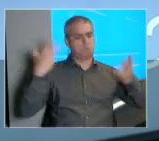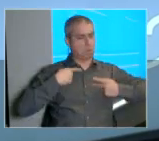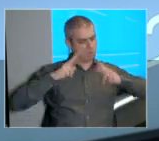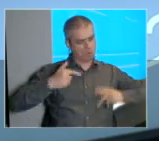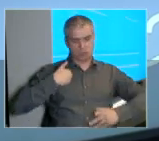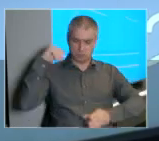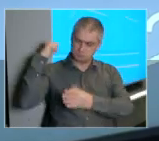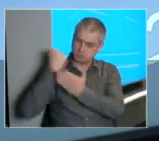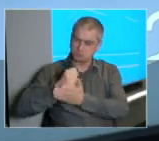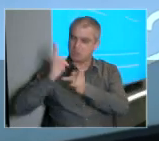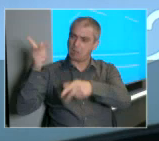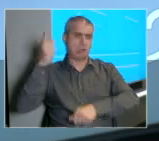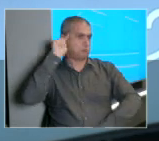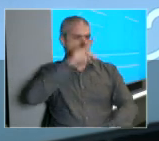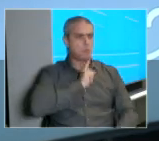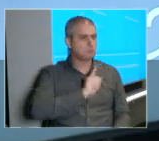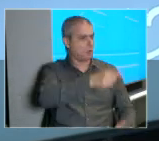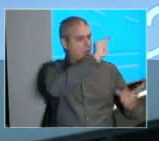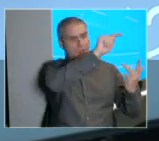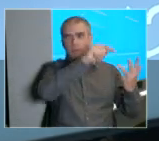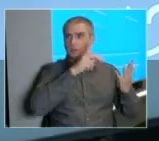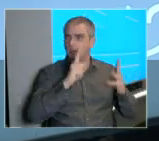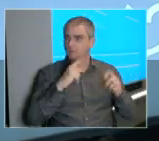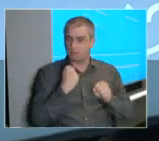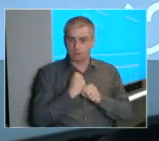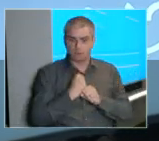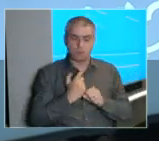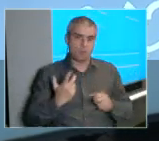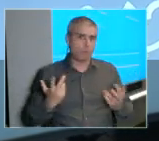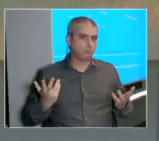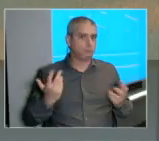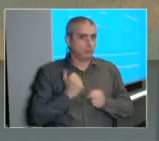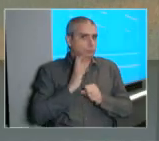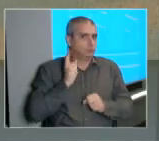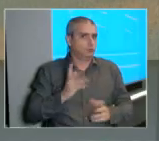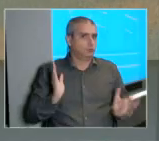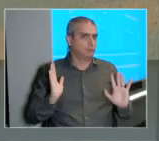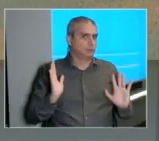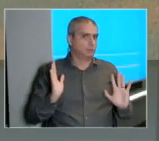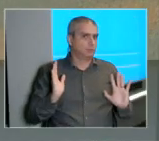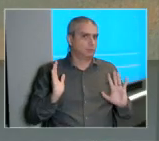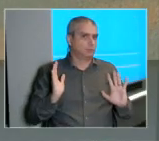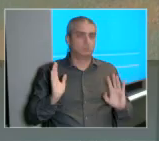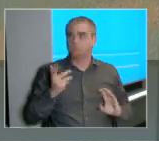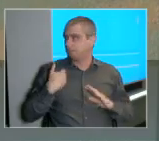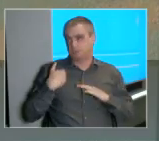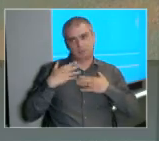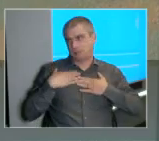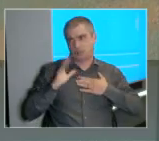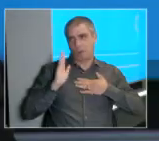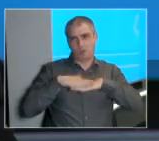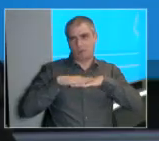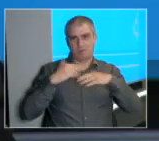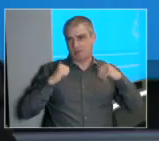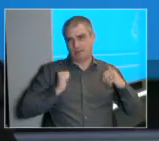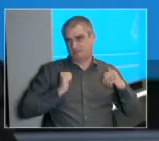אנחנו בעיראק, אנחנו בזה, אנחנו בפה. אבל נדמה שבפעולות עושים מה שצריך. תראה, אני לא מומחה ביטחוני,